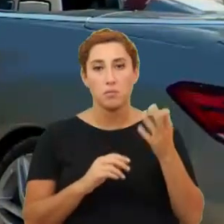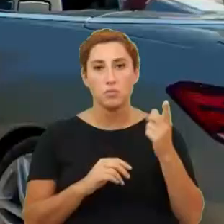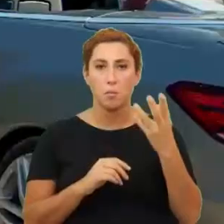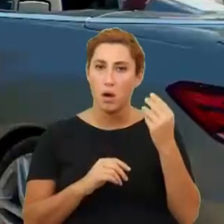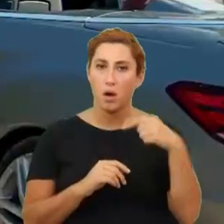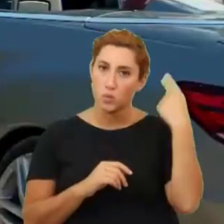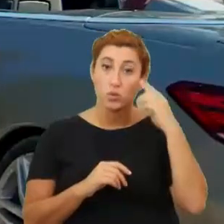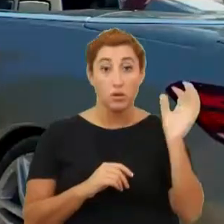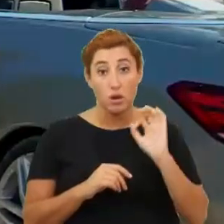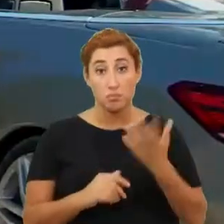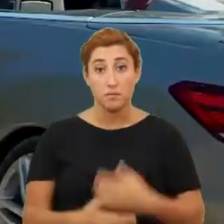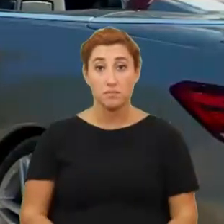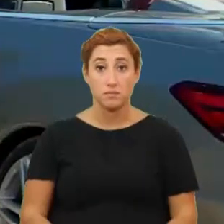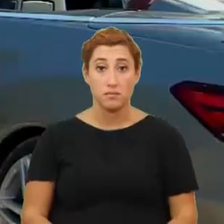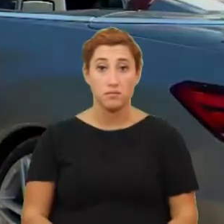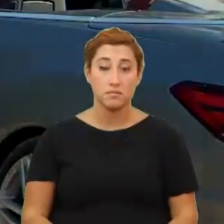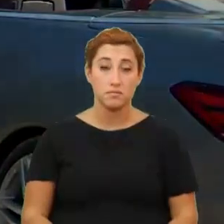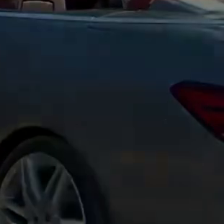düşkün aile. Tabii tabii.